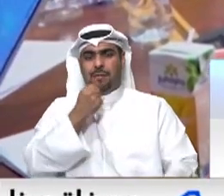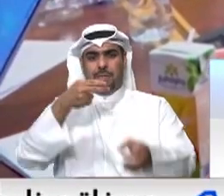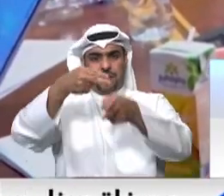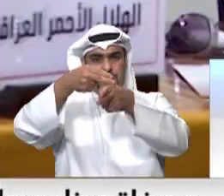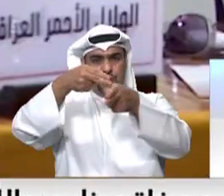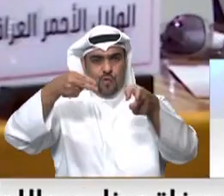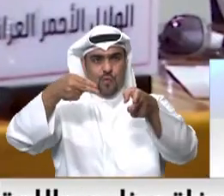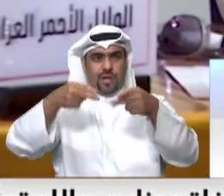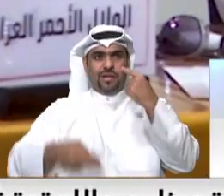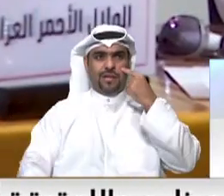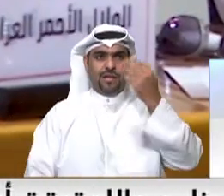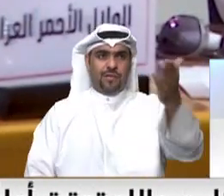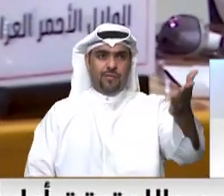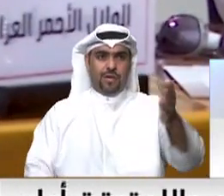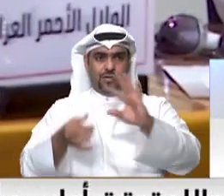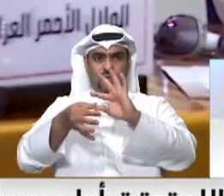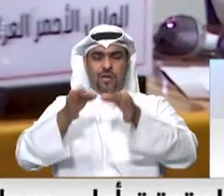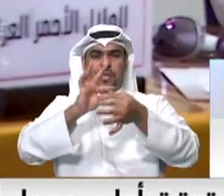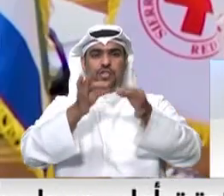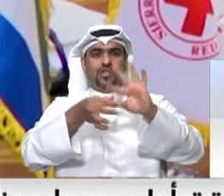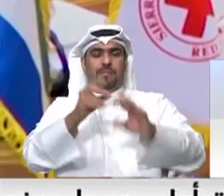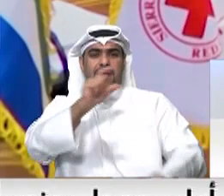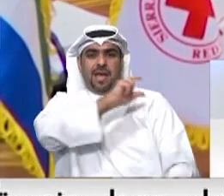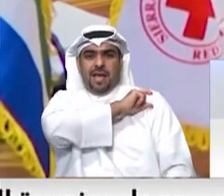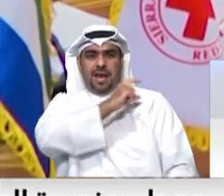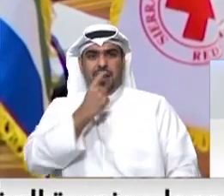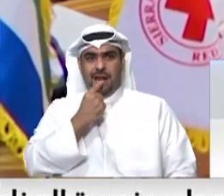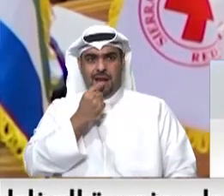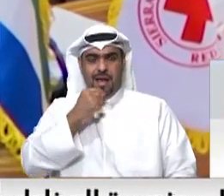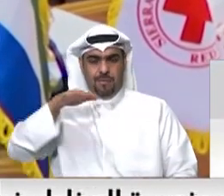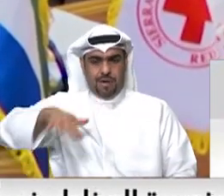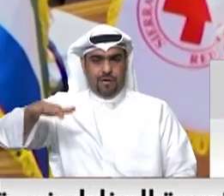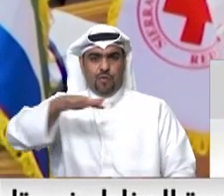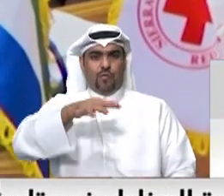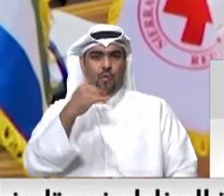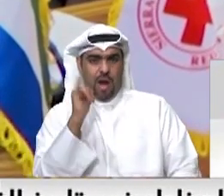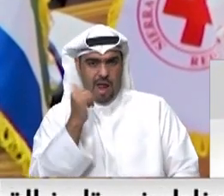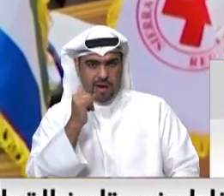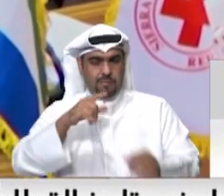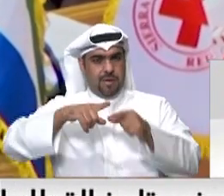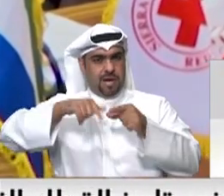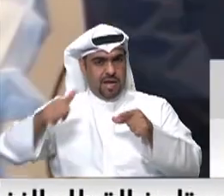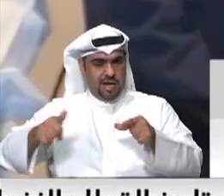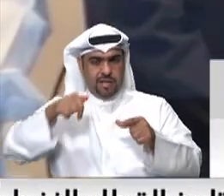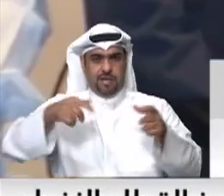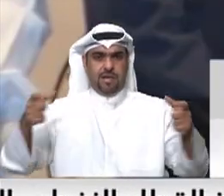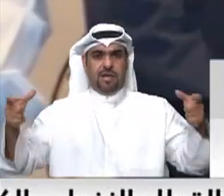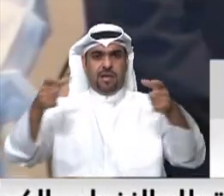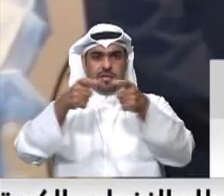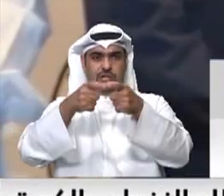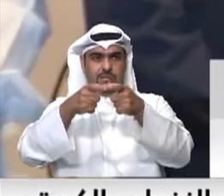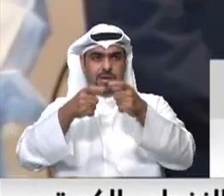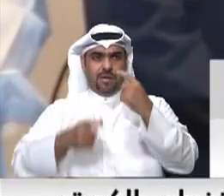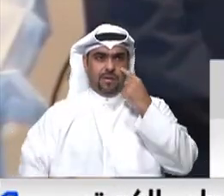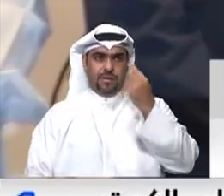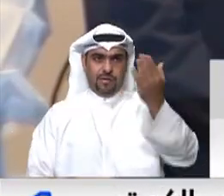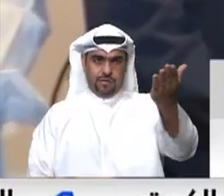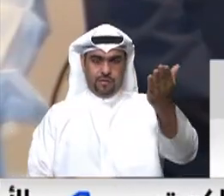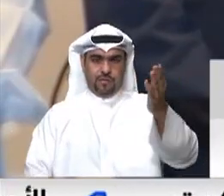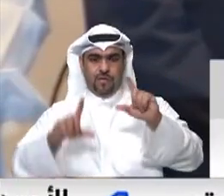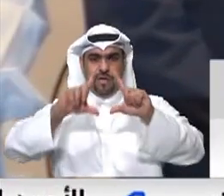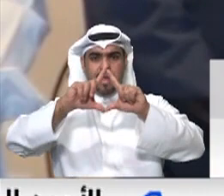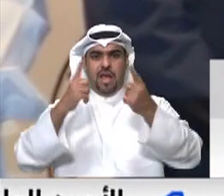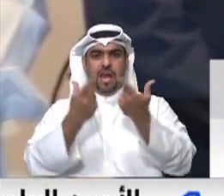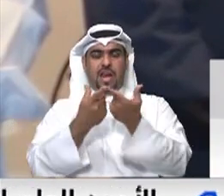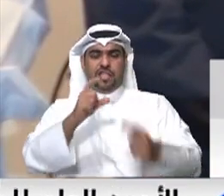للمنظمة العربية للهلال الأحمر والصليب الأحمر، حيث تم التأكيد على إدانة العدوان الإسرائيلي. إن اللجنة التنفيذية تعبر